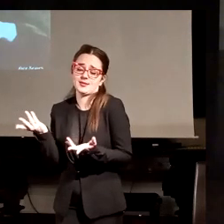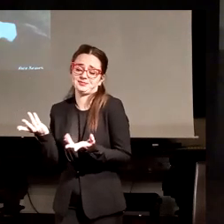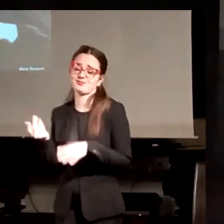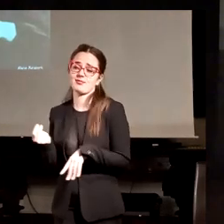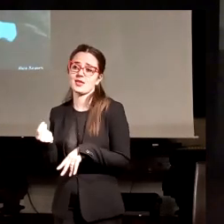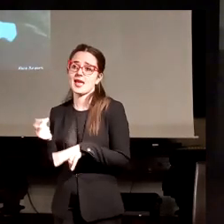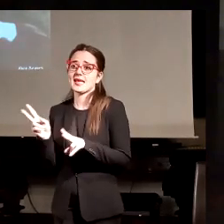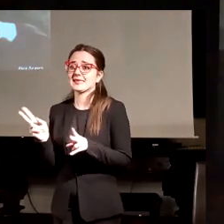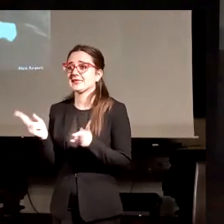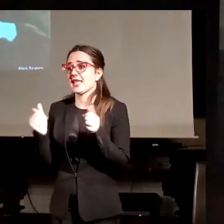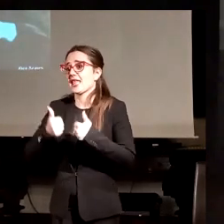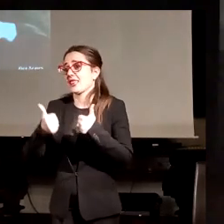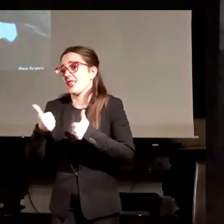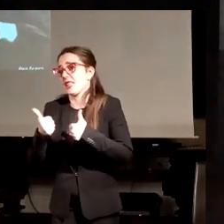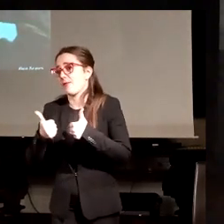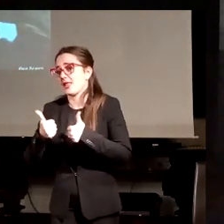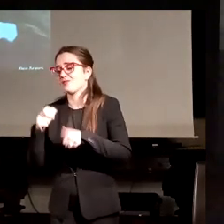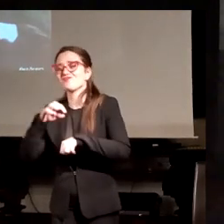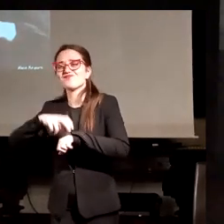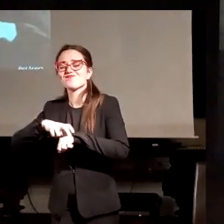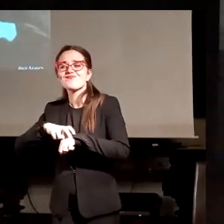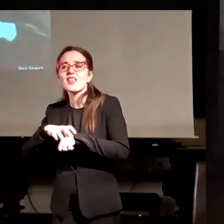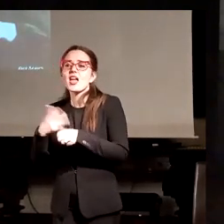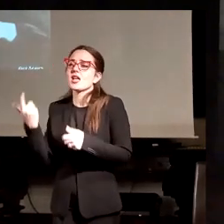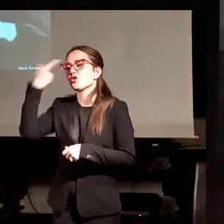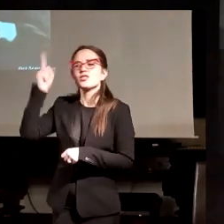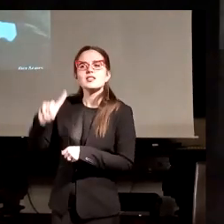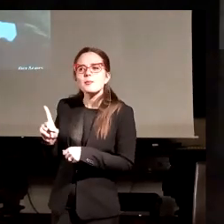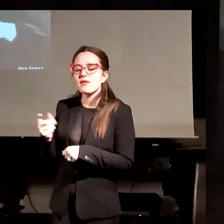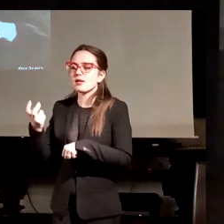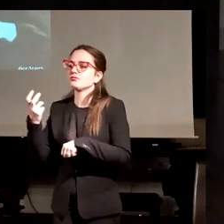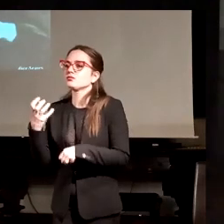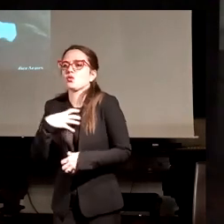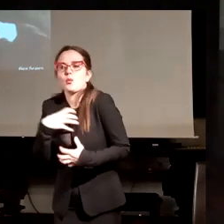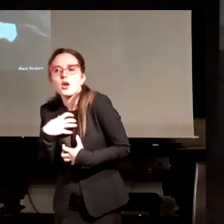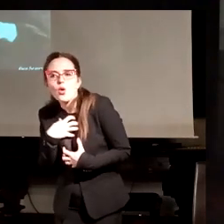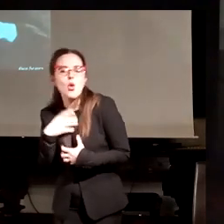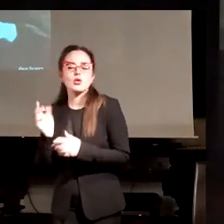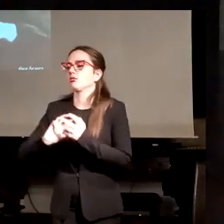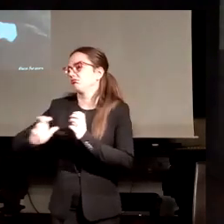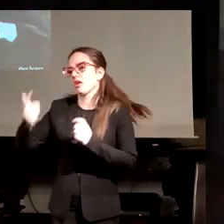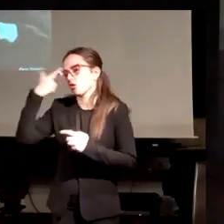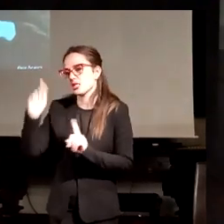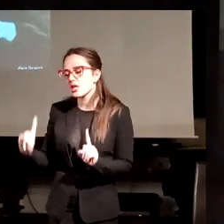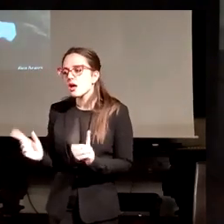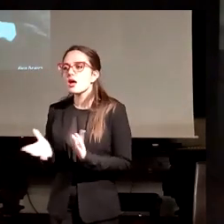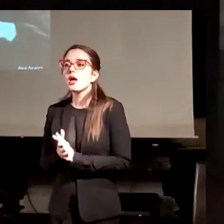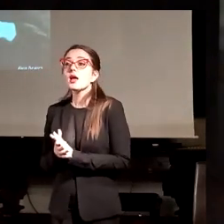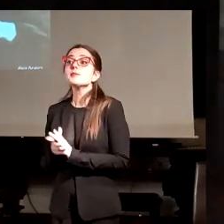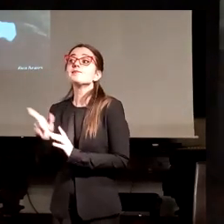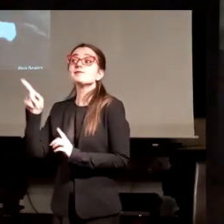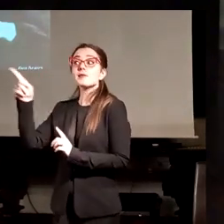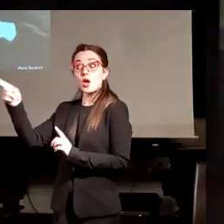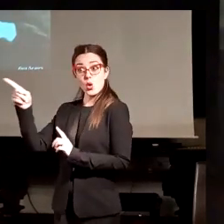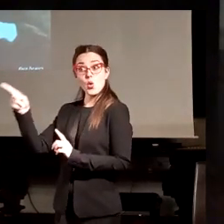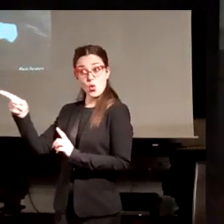simili alle nostre se fosse tubercolosi che fosse un altro tipo di malattia comunque migliorava con il clima